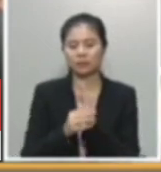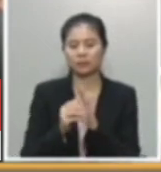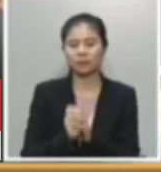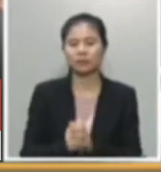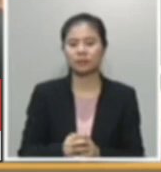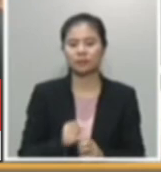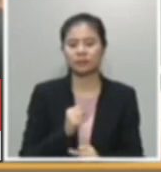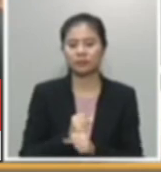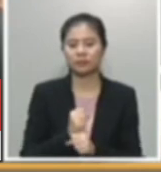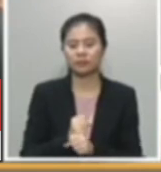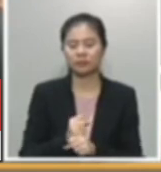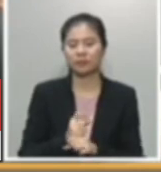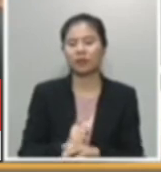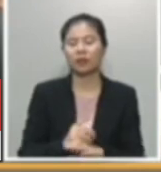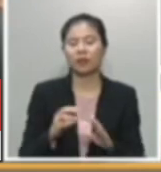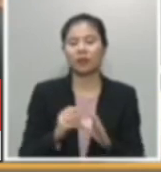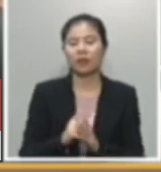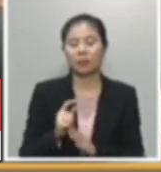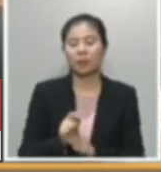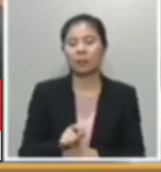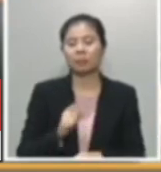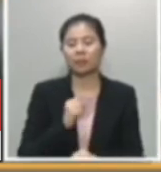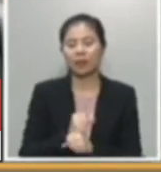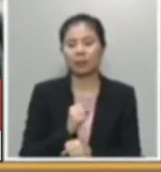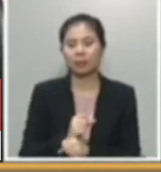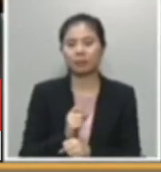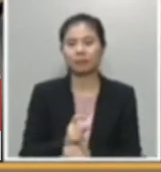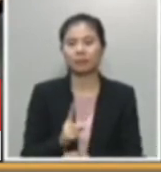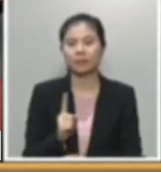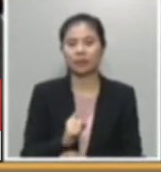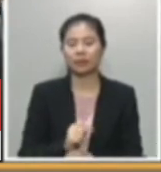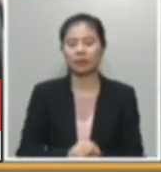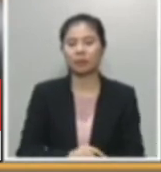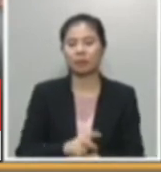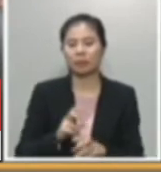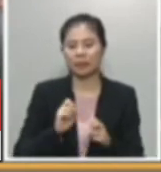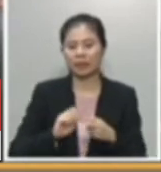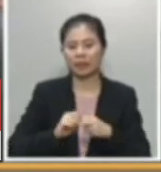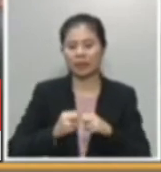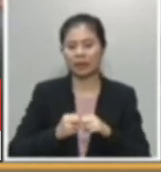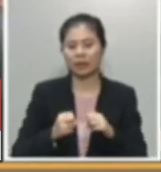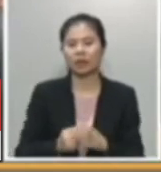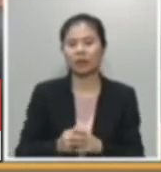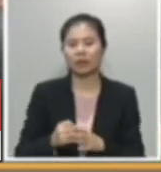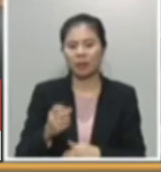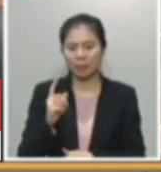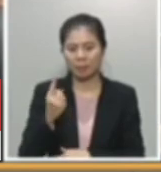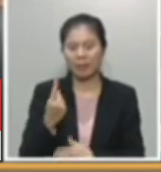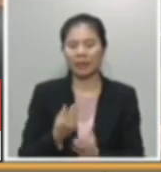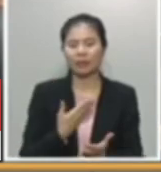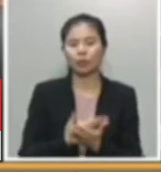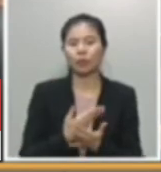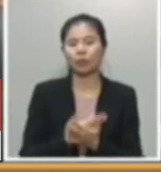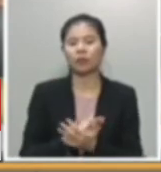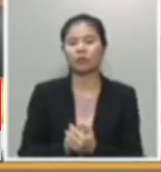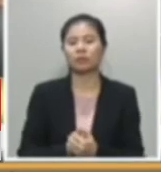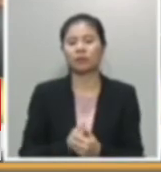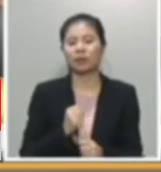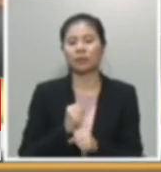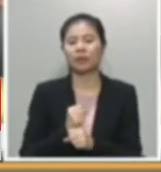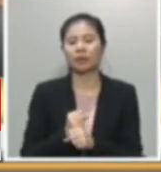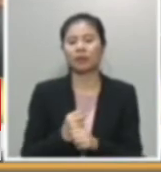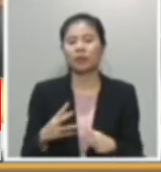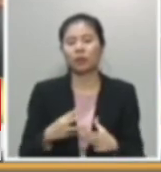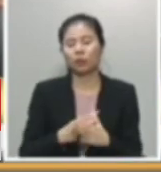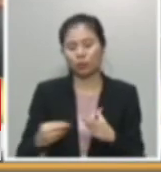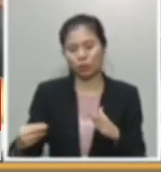ริงสายพันธุ์ใหม่ค่ะท่านประธานค่ะเขาเรียกว่าปริงเปอร์เซนต์พลอยสูบเลือด